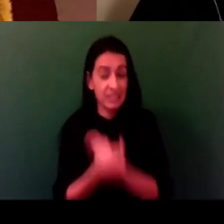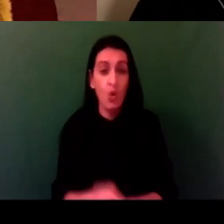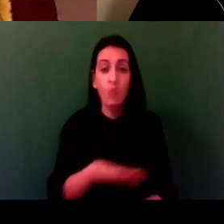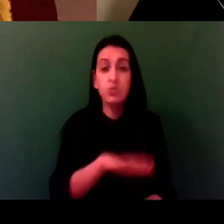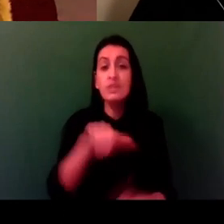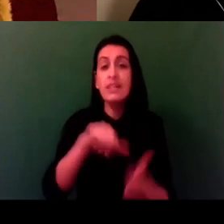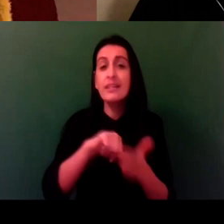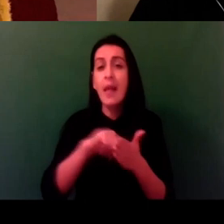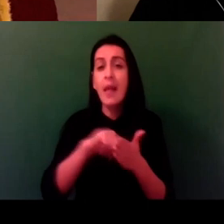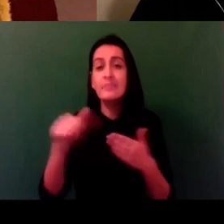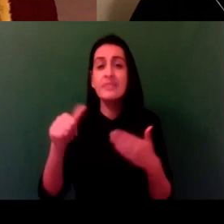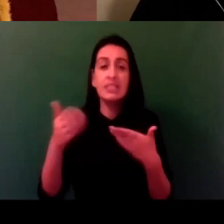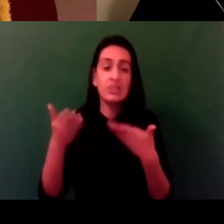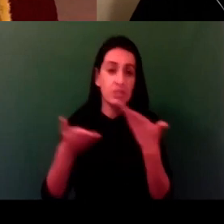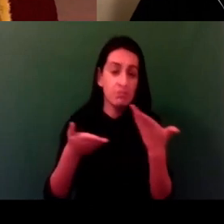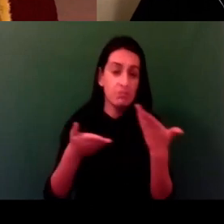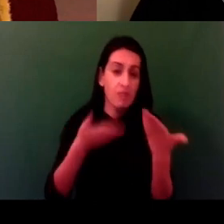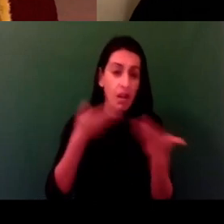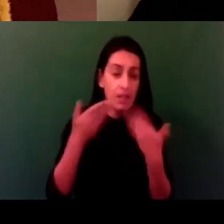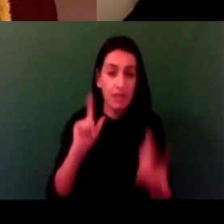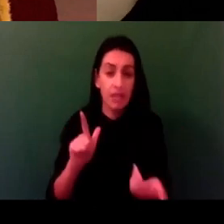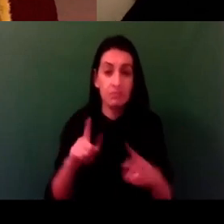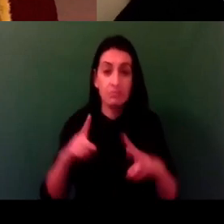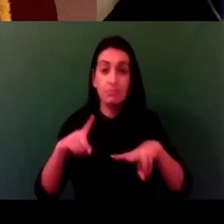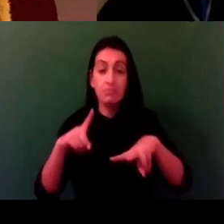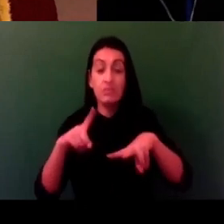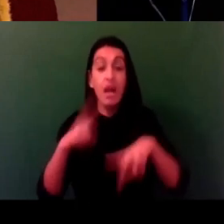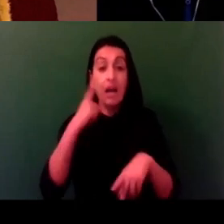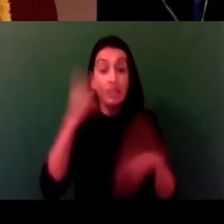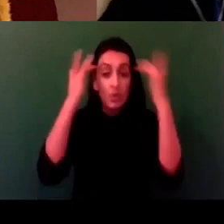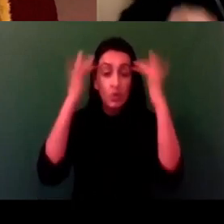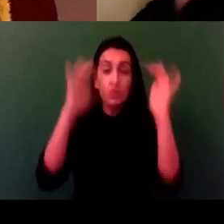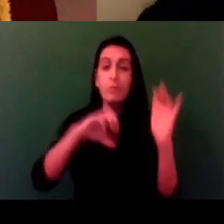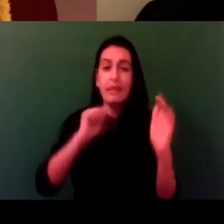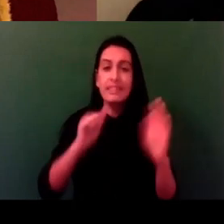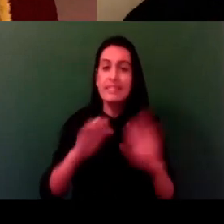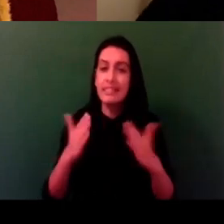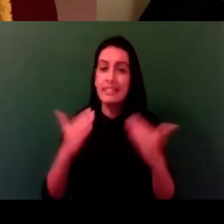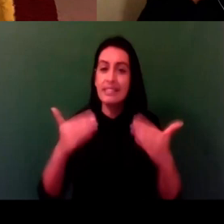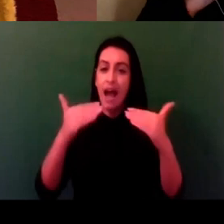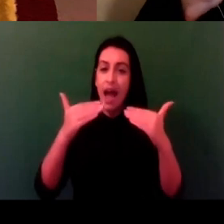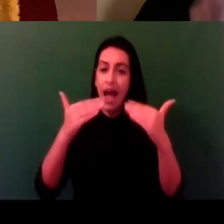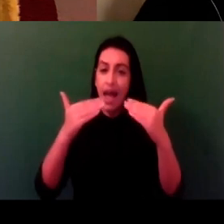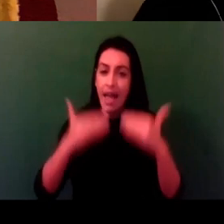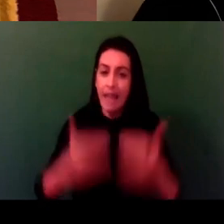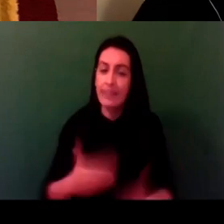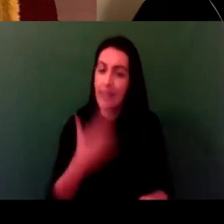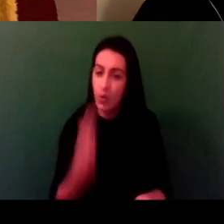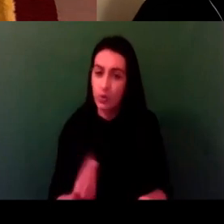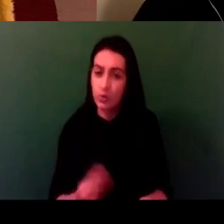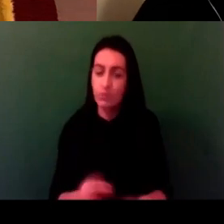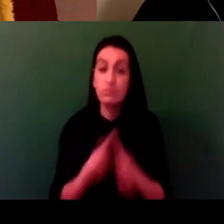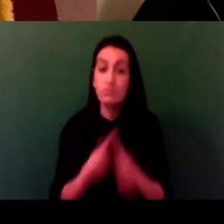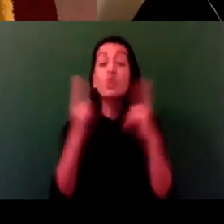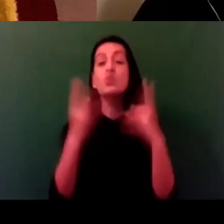bir mücadele verildi? Sonra nasıl engellendi falan. Ya ama buradaki mesele şu, çok basitçe. Dünyada